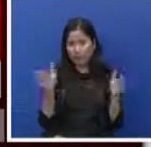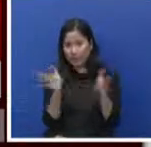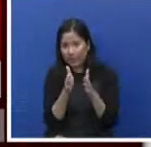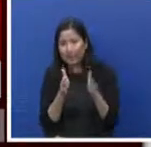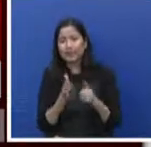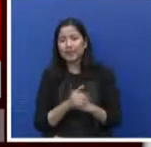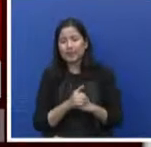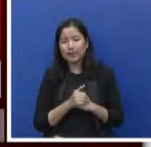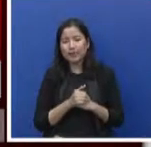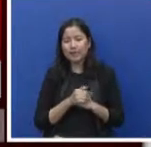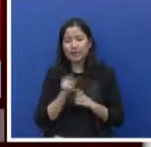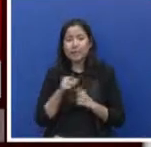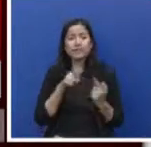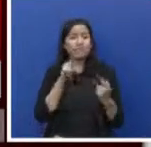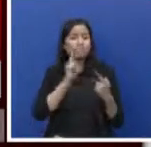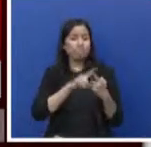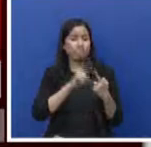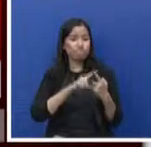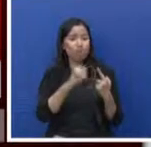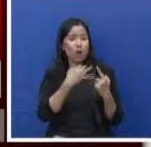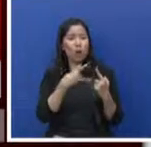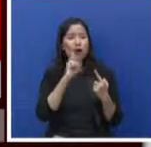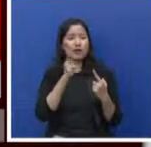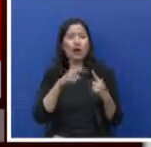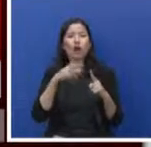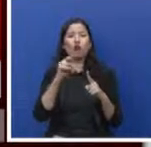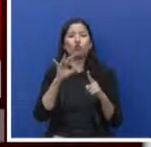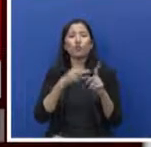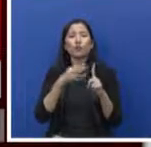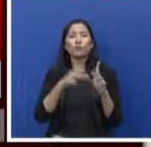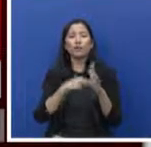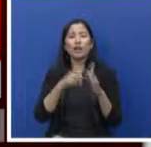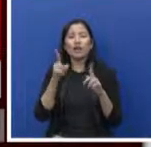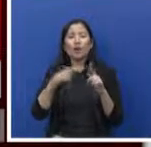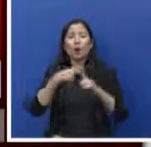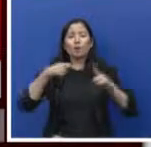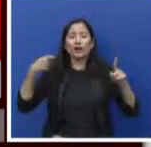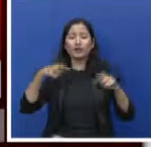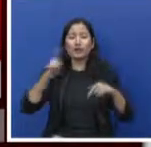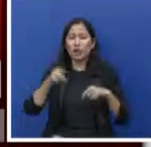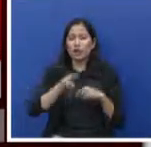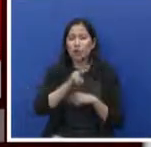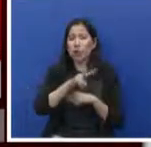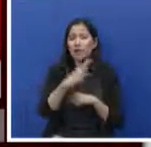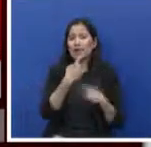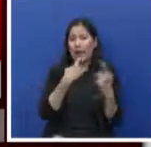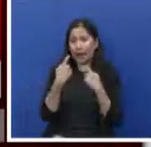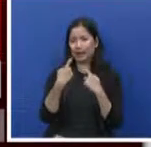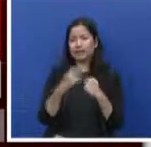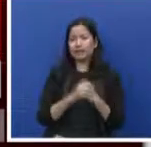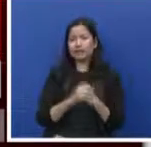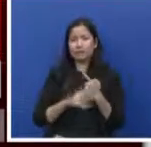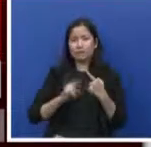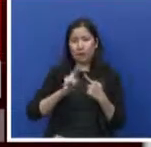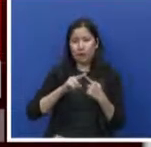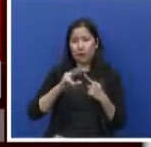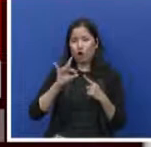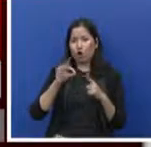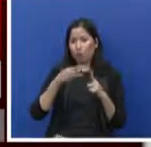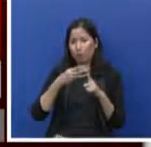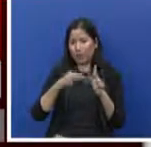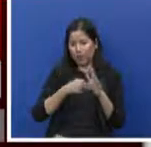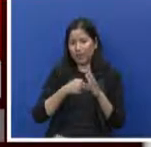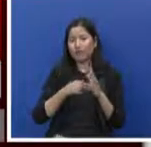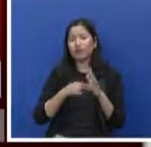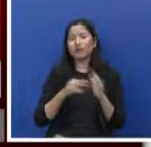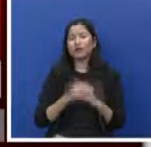Yang pertama saya akan bacakan dulu, ini ada dari Robin Kompas. Nah, pertanyaannya ada dua, saya bacakan sekaligus ya. Dari Robin Kompas, sejauh